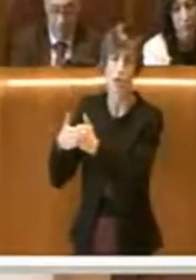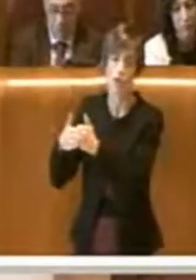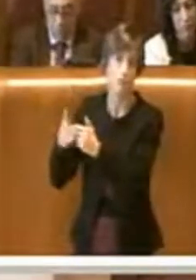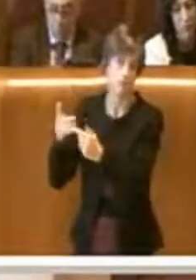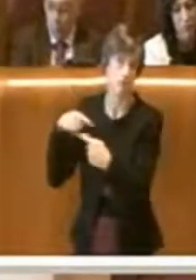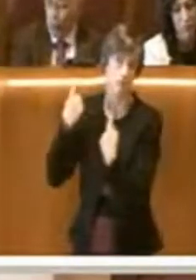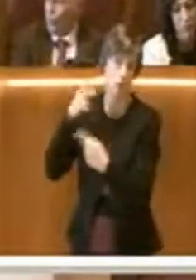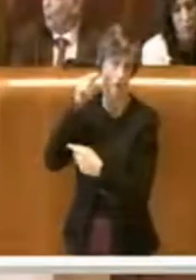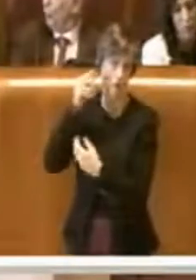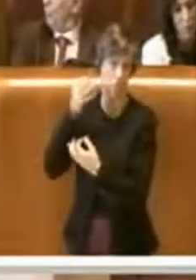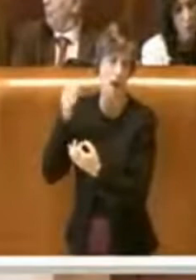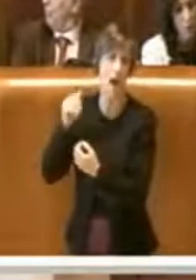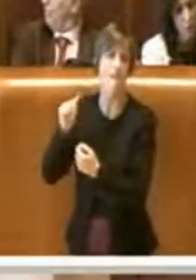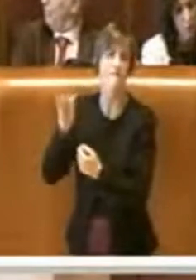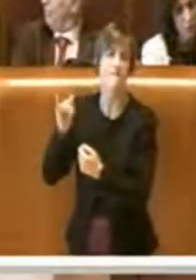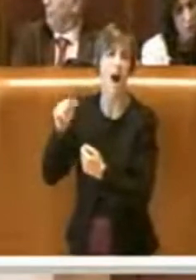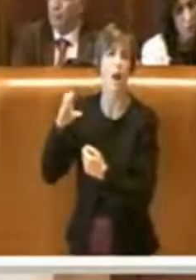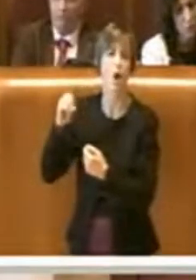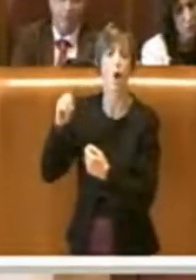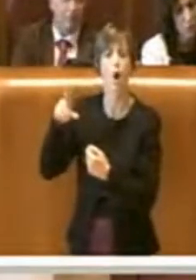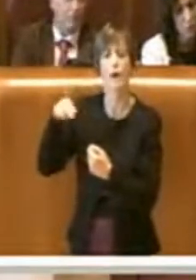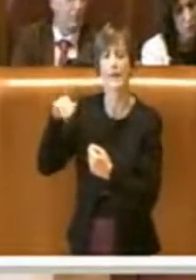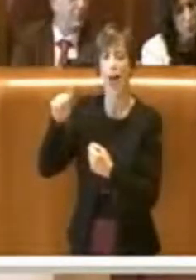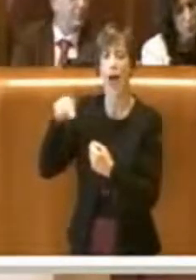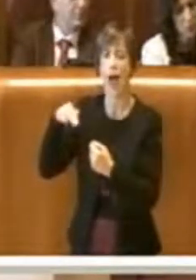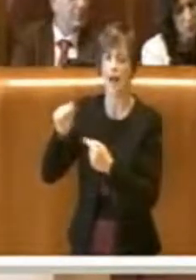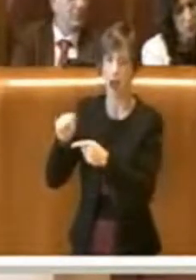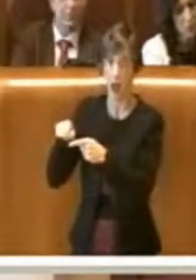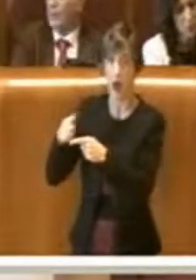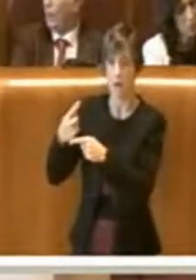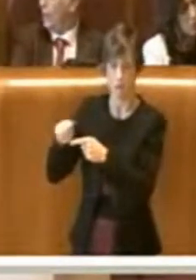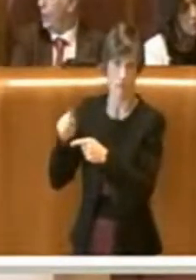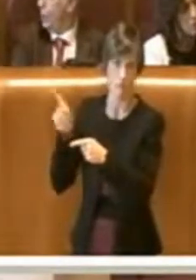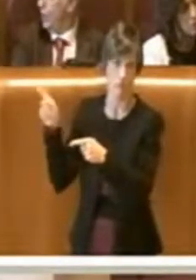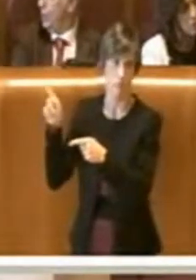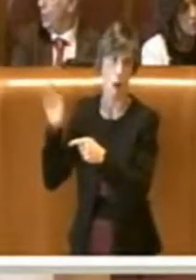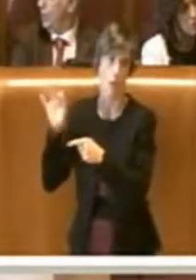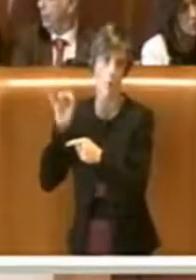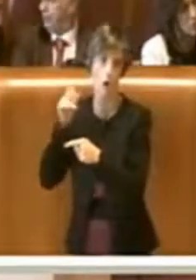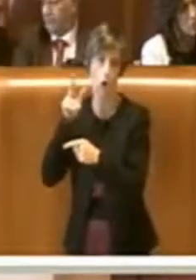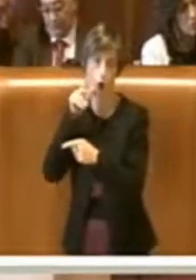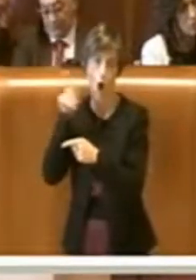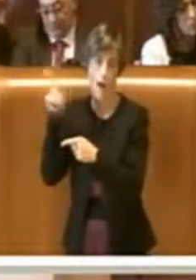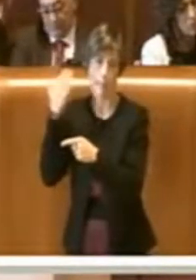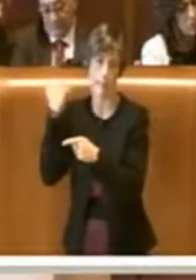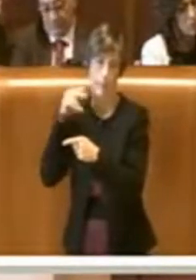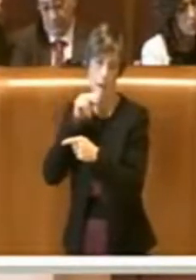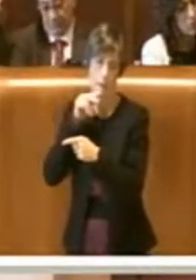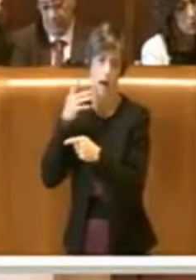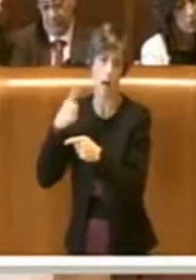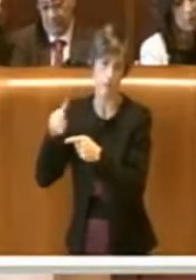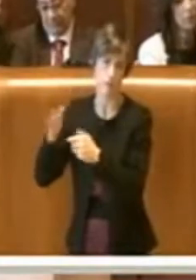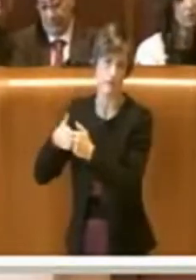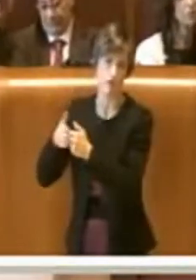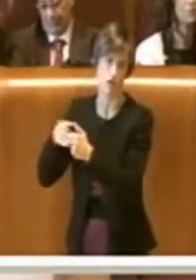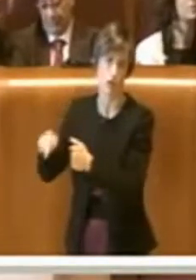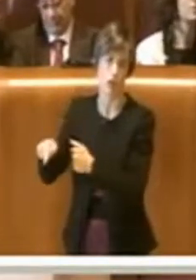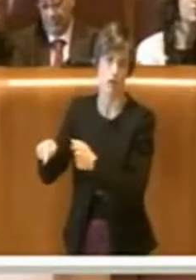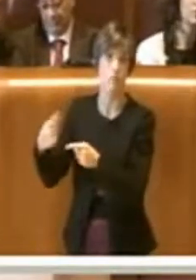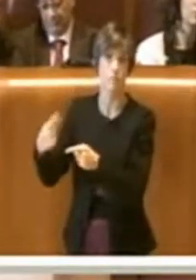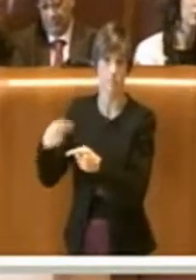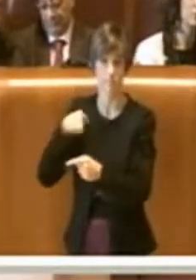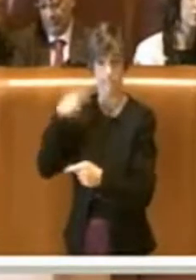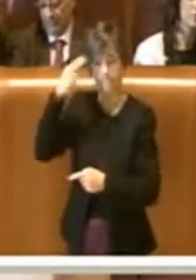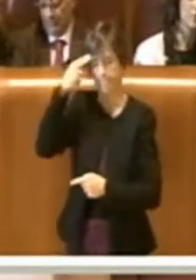sul quale ha parlato la cittadina che ha preso la parola prima. Ebbene, quel sito io ricordo che